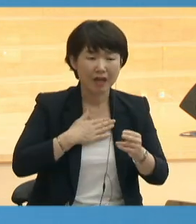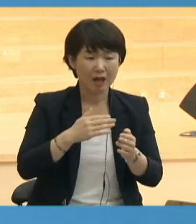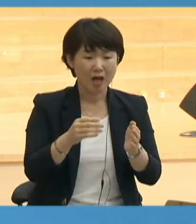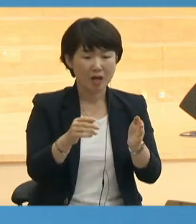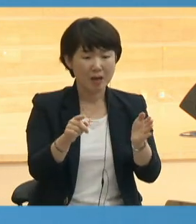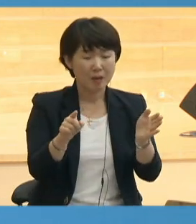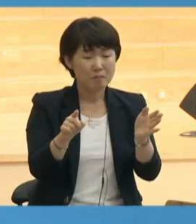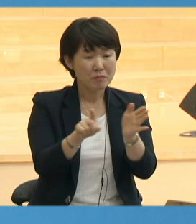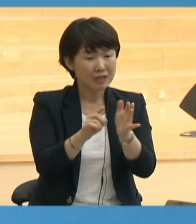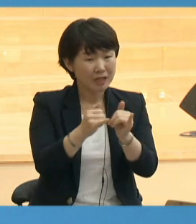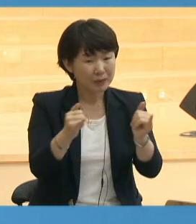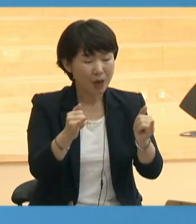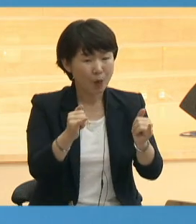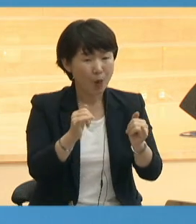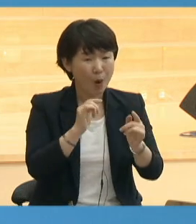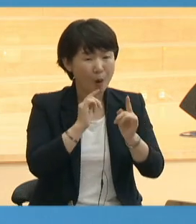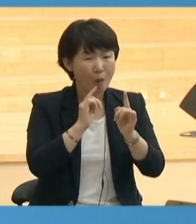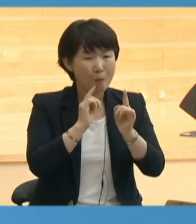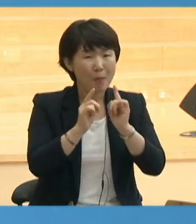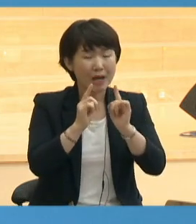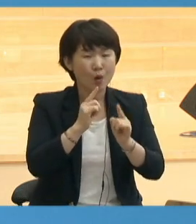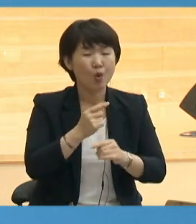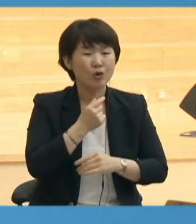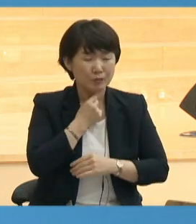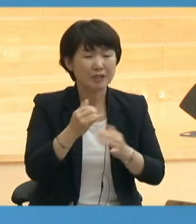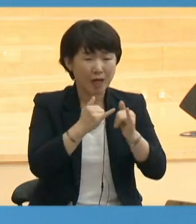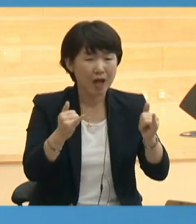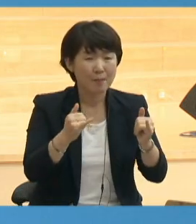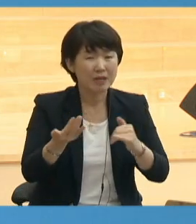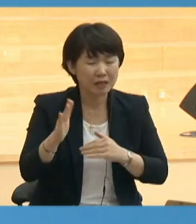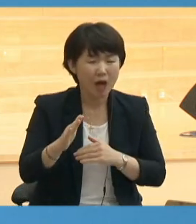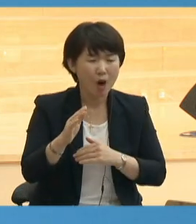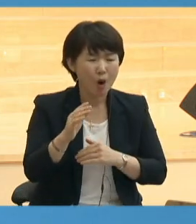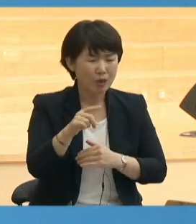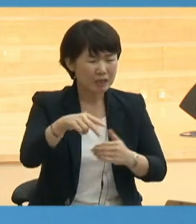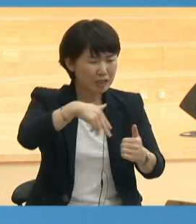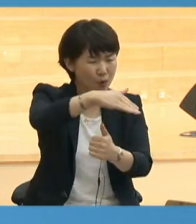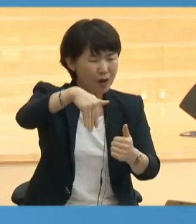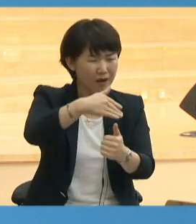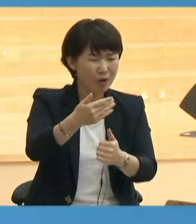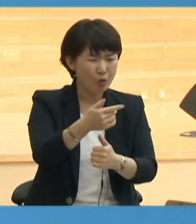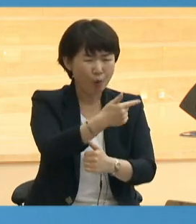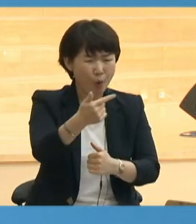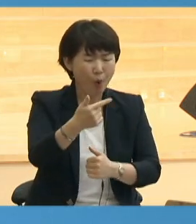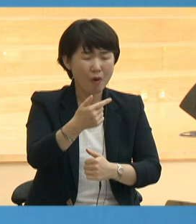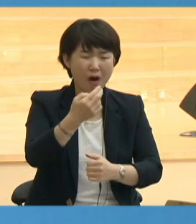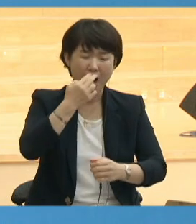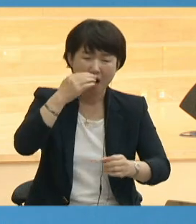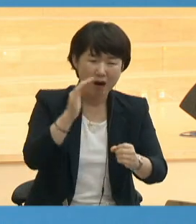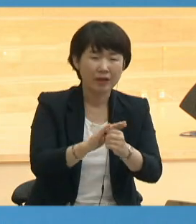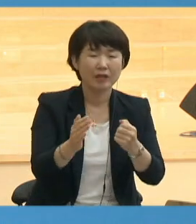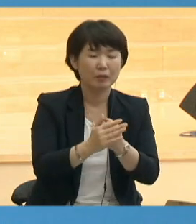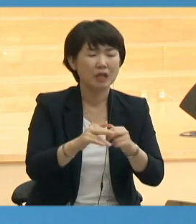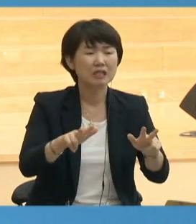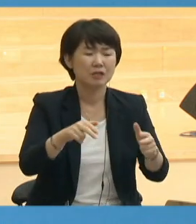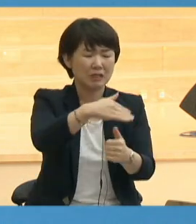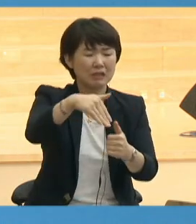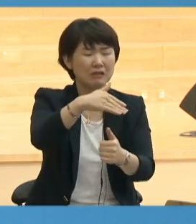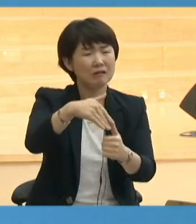하고 싶지 않은 그런 사람이 아니었어 근데 워낙 싸 m 올리니까 근데 어떻게 이런 상시 줄 거 할 수 있단